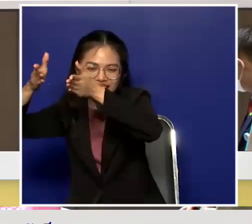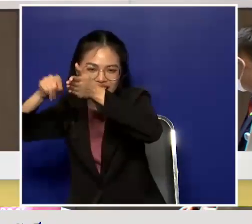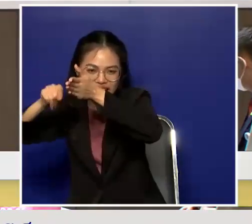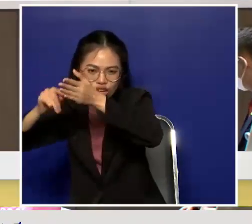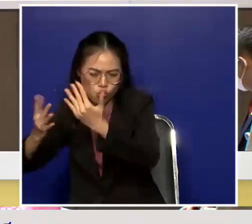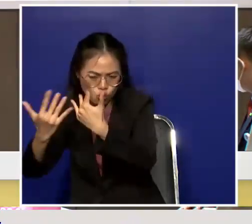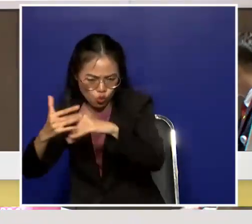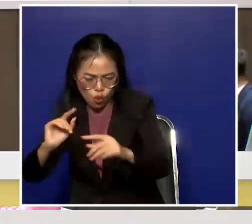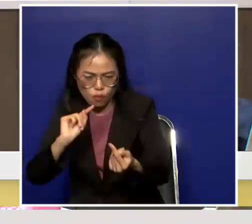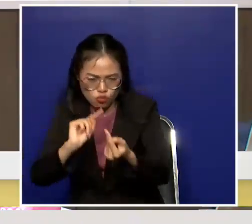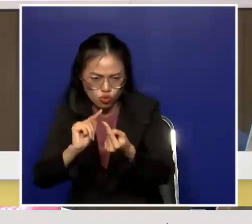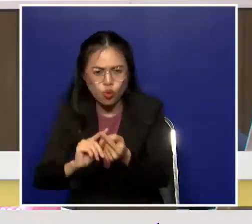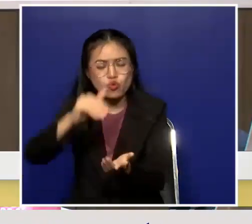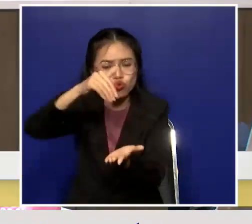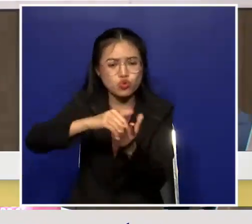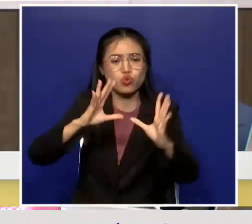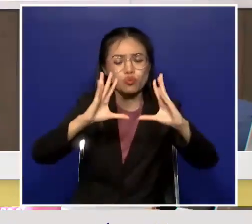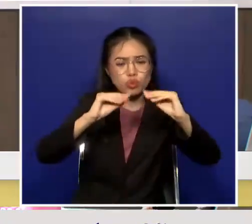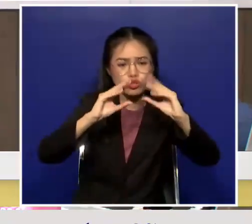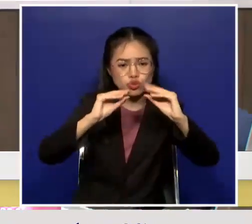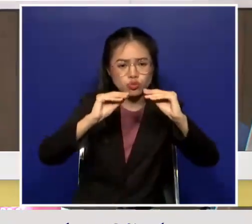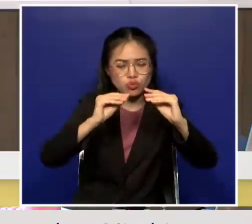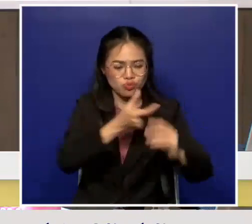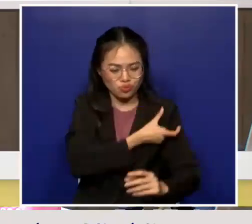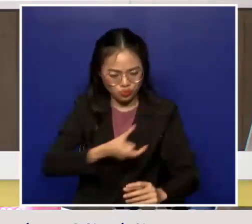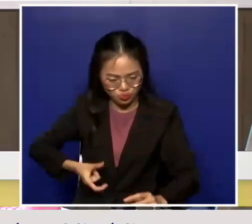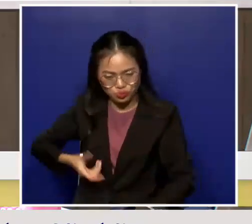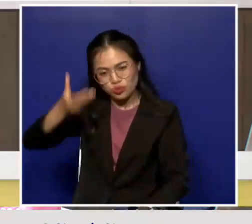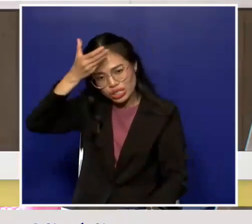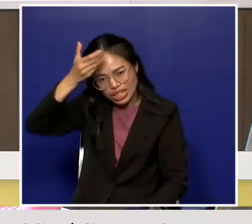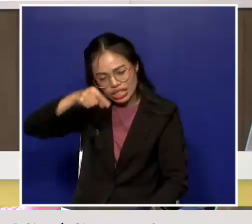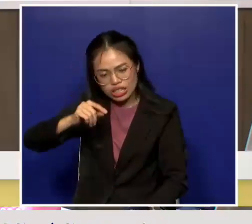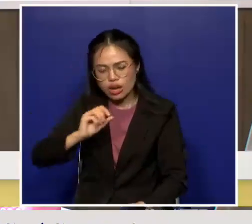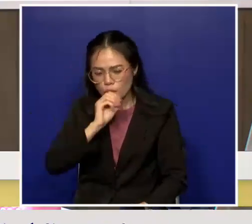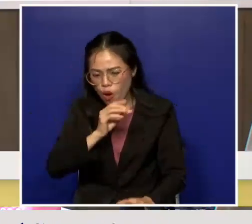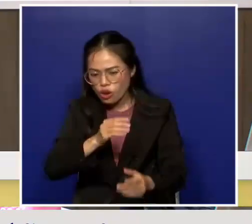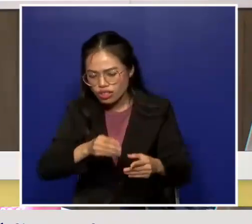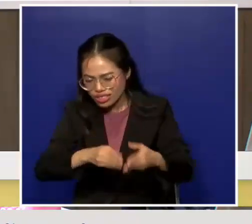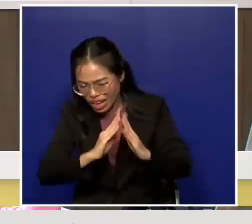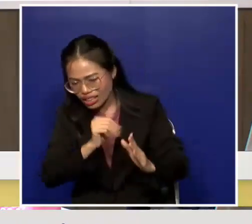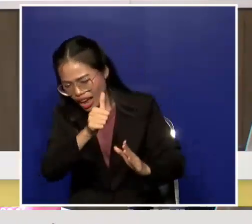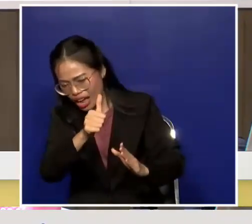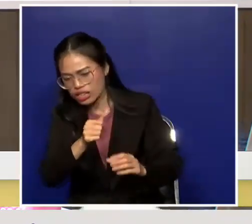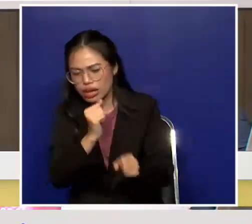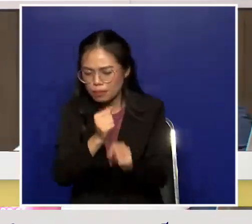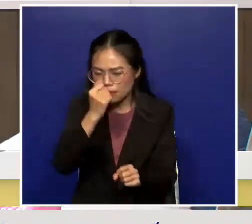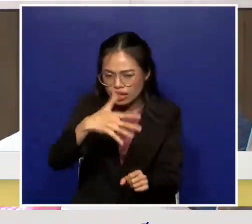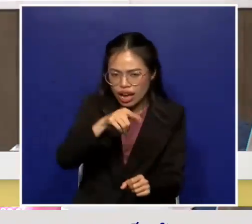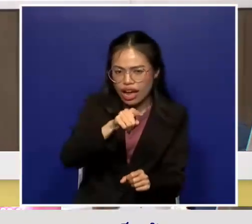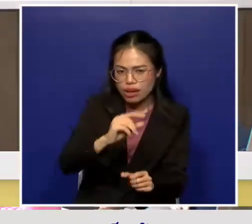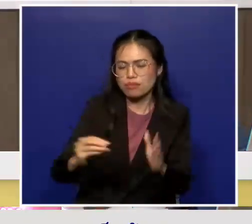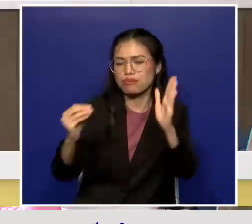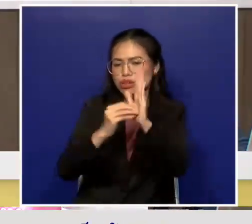สิริกิติ์นะครับที่ศูนย์ประชุมสิริกิติ์บอกว่าสร้างไม่ได้สร้างได้โอ้ติดกฎเกณฑ์อันนั้นอันนี้โดยกทมเ